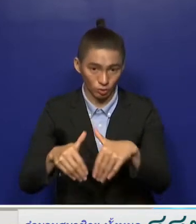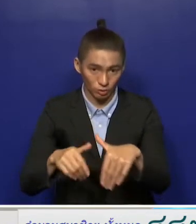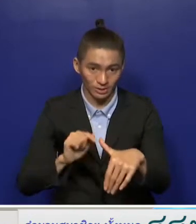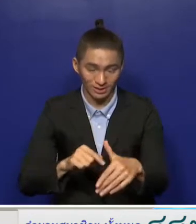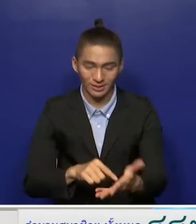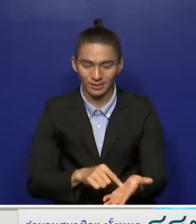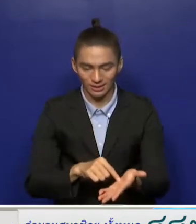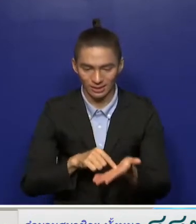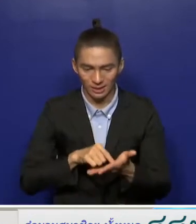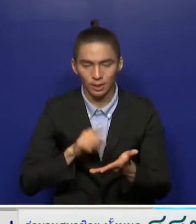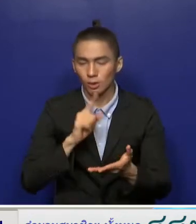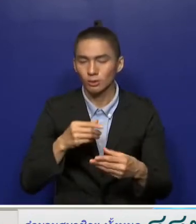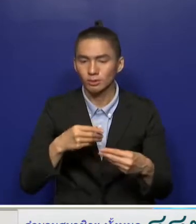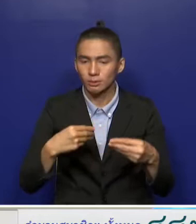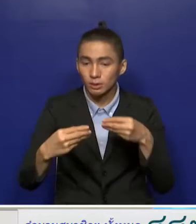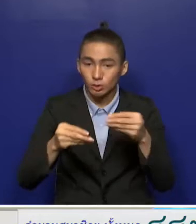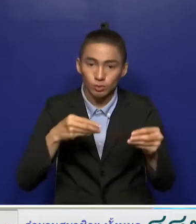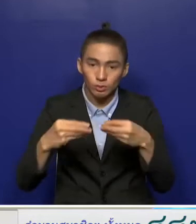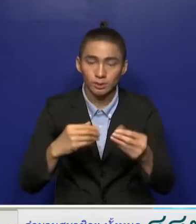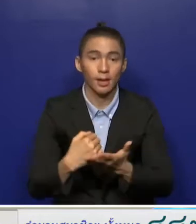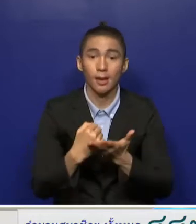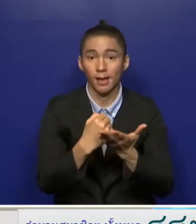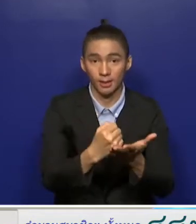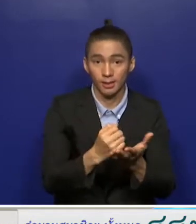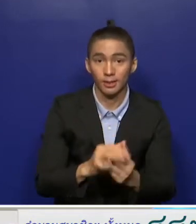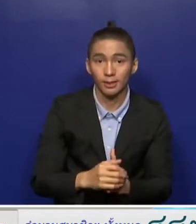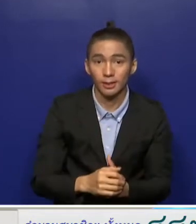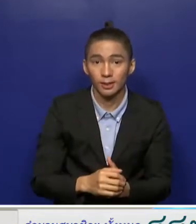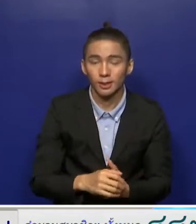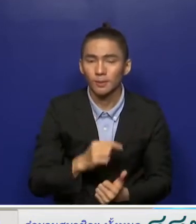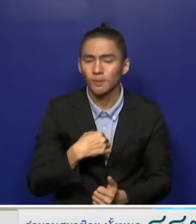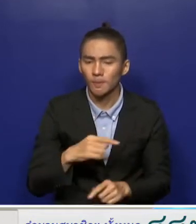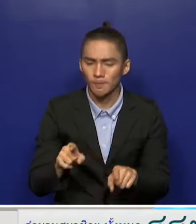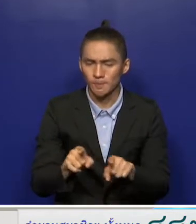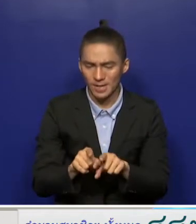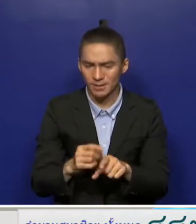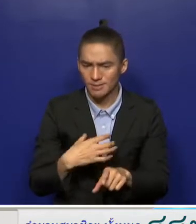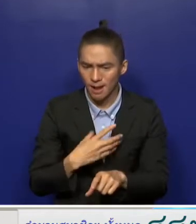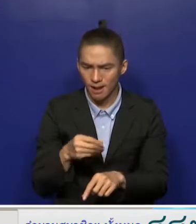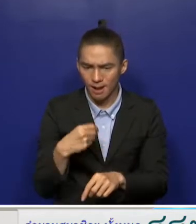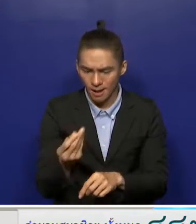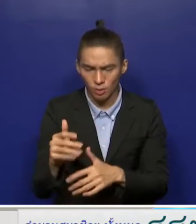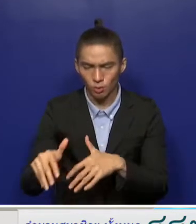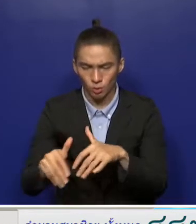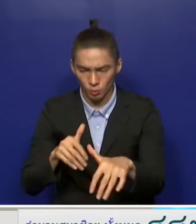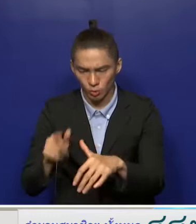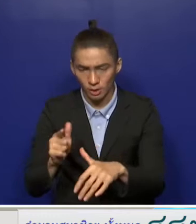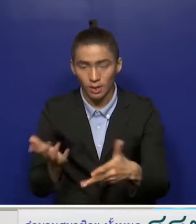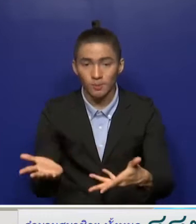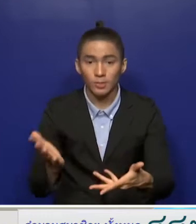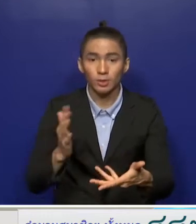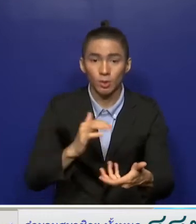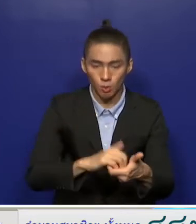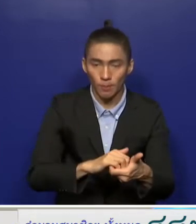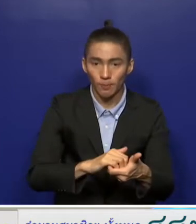มีความยืดยุ่นนะครับอาจจะเร็เห็นใเรื่องของการมีสวร่วมโดยเฉพาะในเรื่องของฝ่ายบริหาร